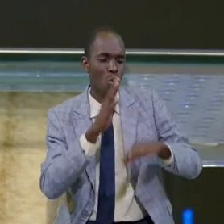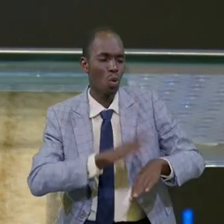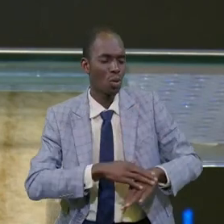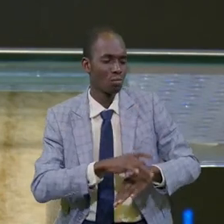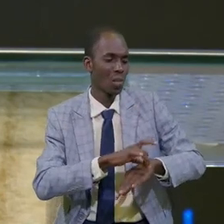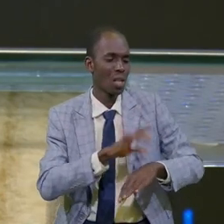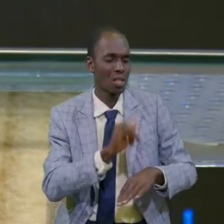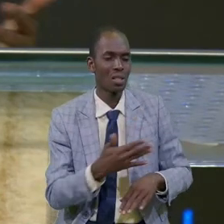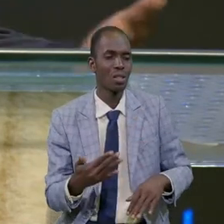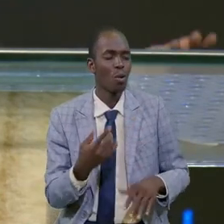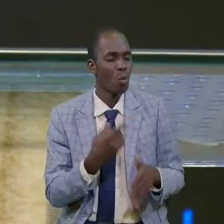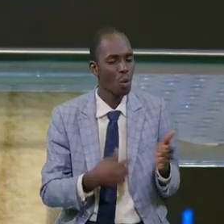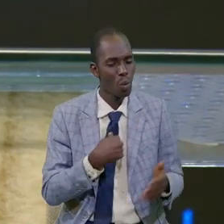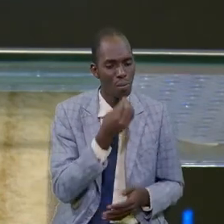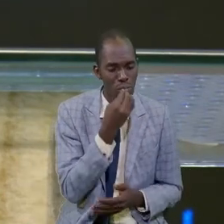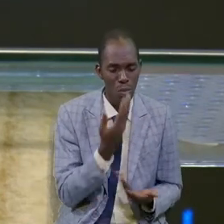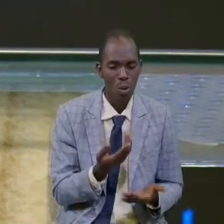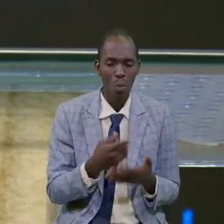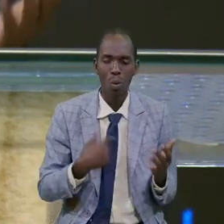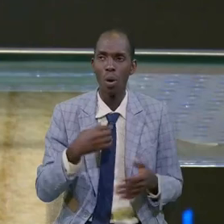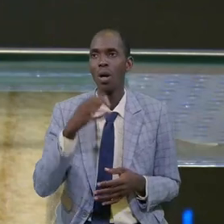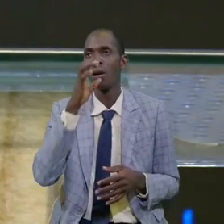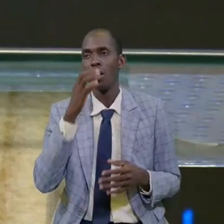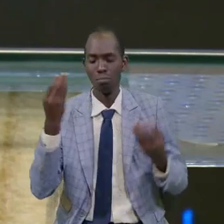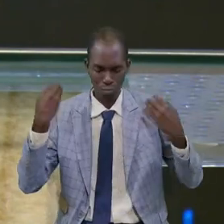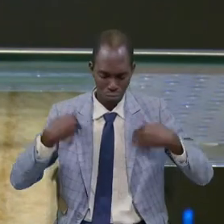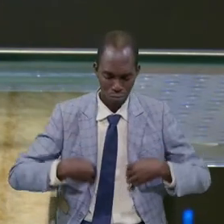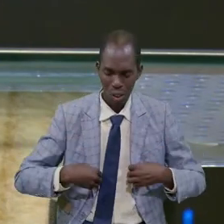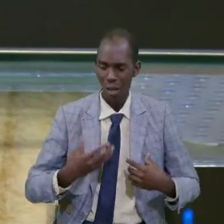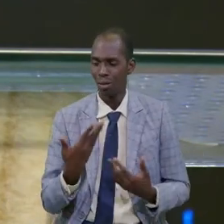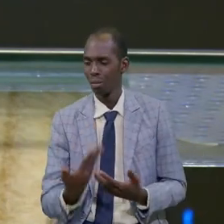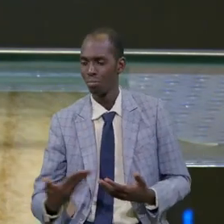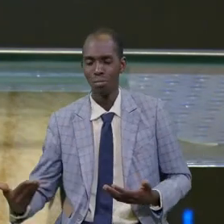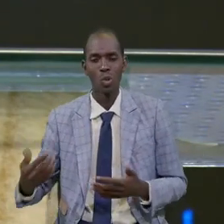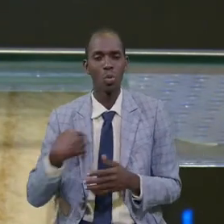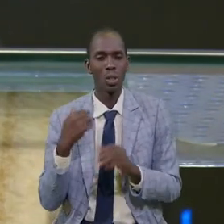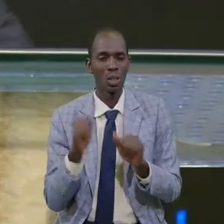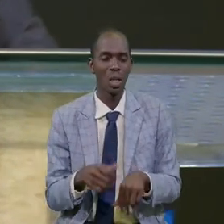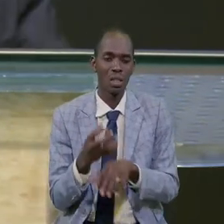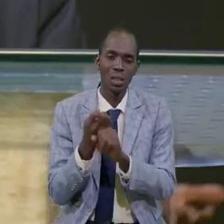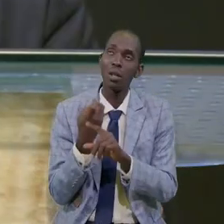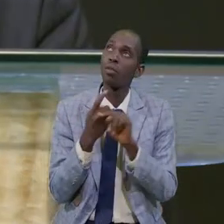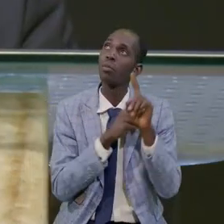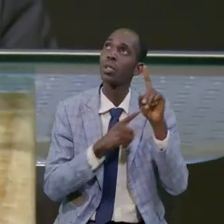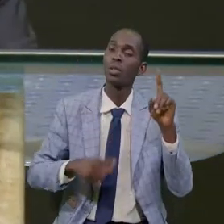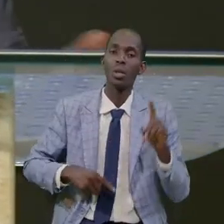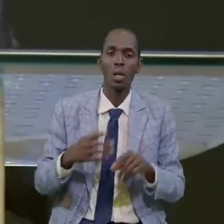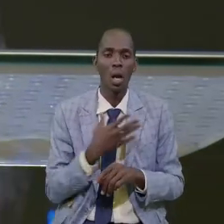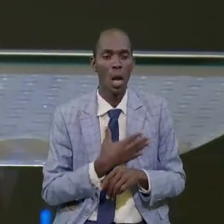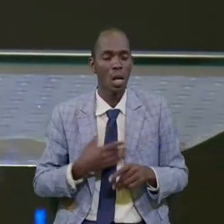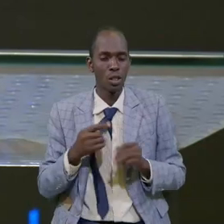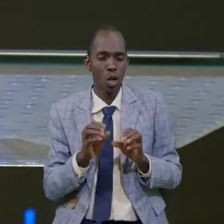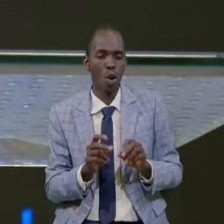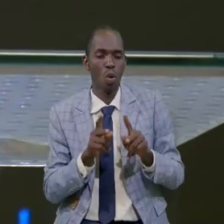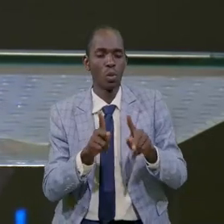en embrassant les choses matérielles, ce qu'on peut manger, boire, les biens matériels, les choses séculières qu'on peut avoir du Seigneur, les